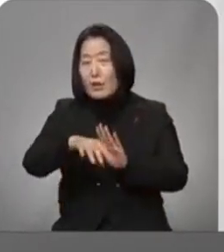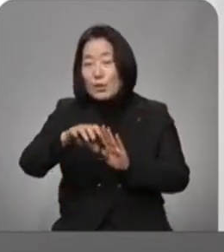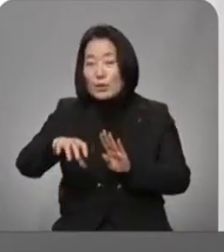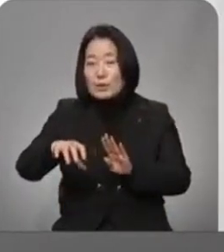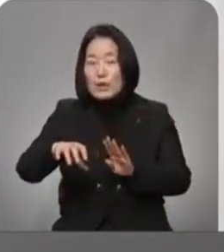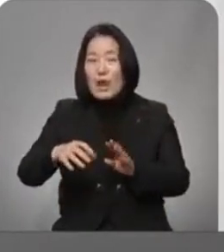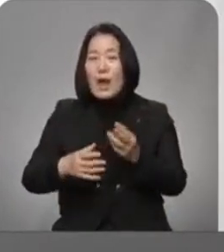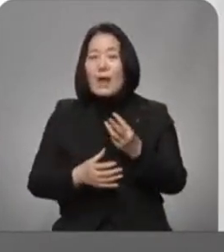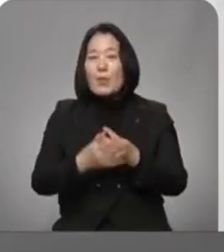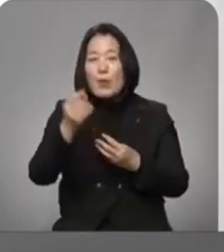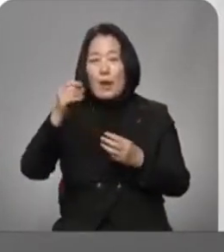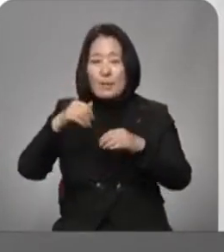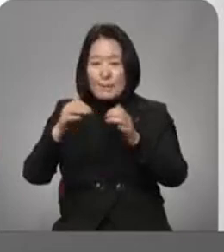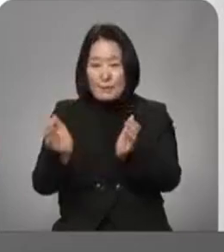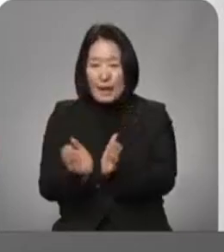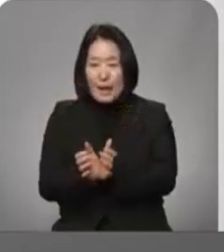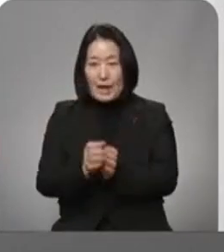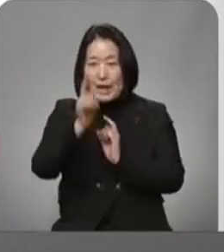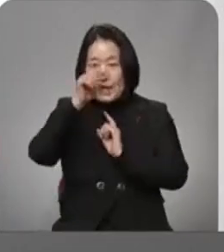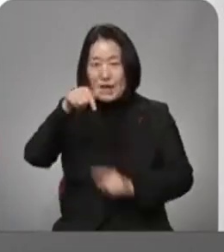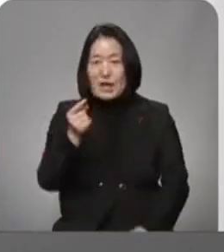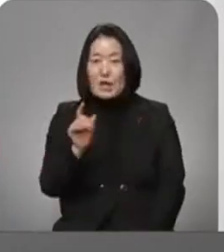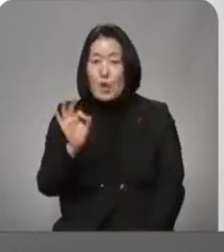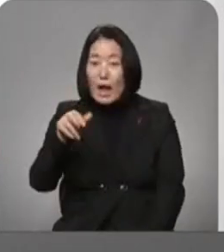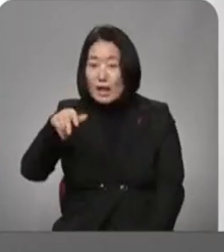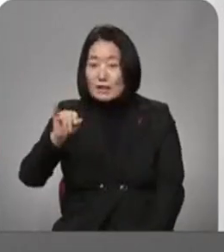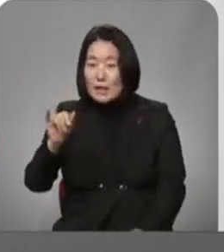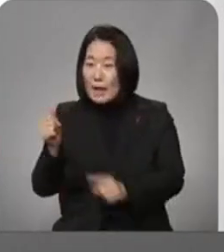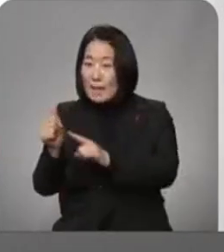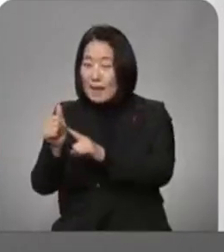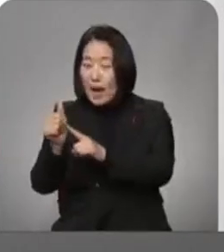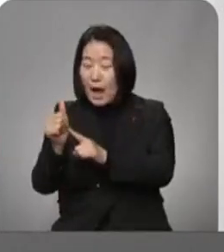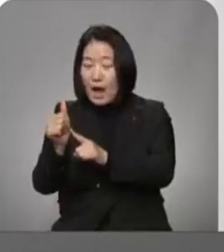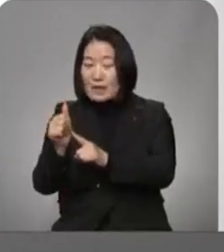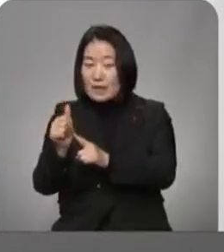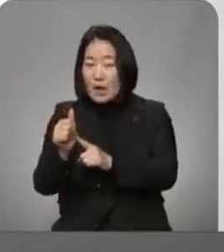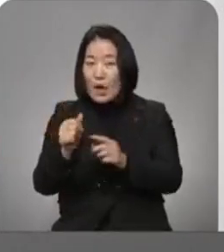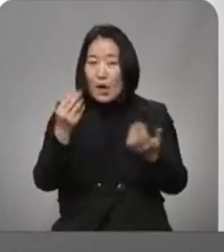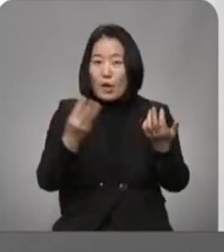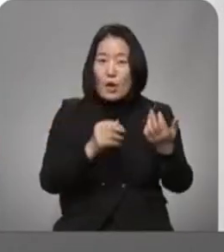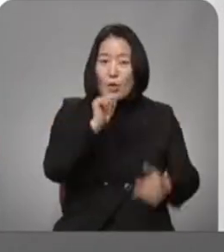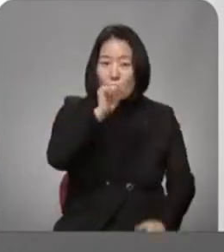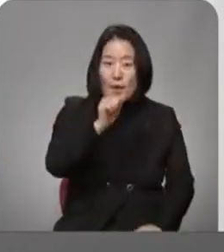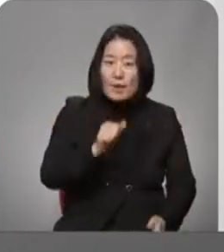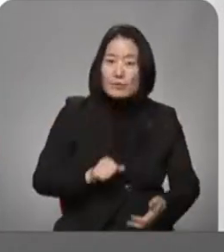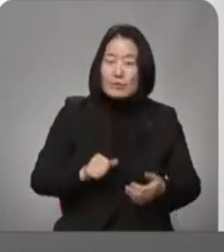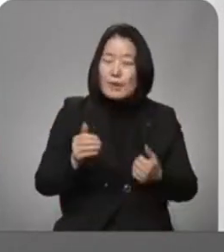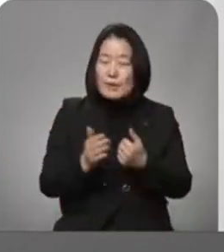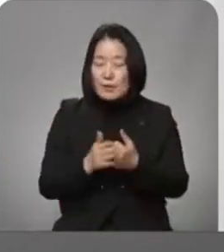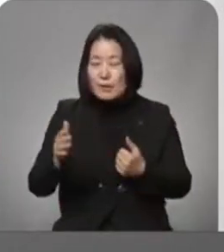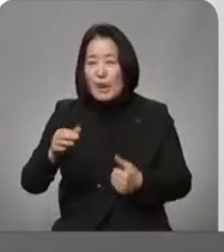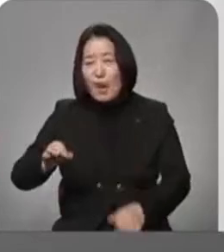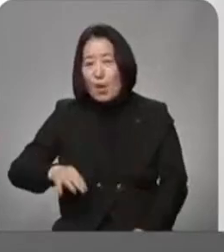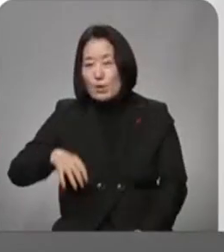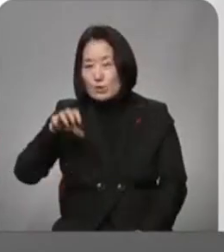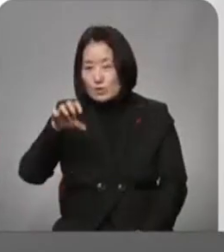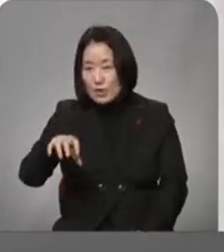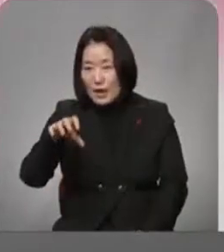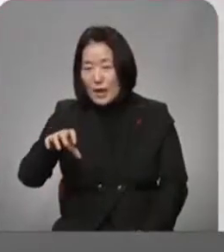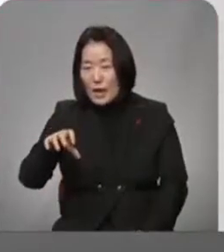차지했습니다 하지만 이광제 의원의 도지사 출마로 공석이 된 원주갑 보궐 선거에 박정아 의원이